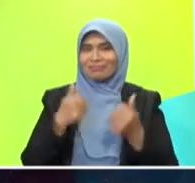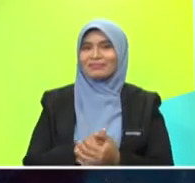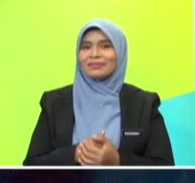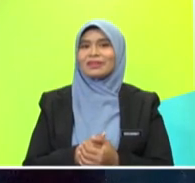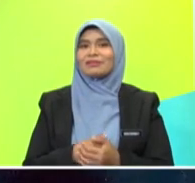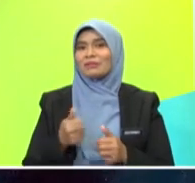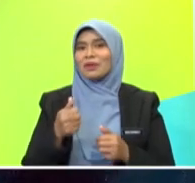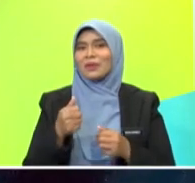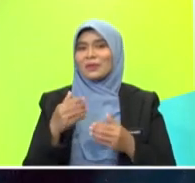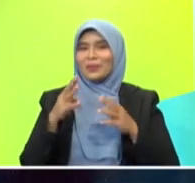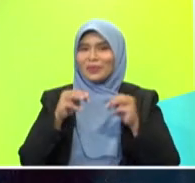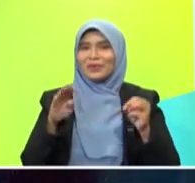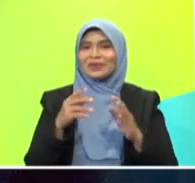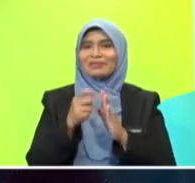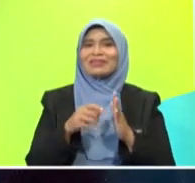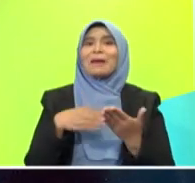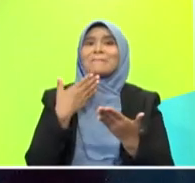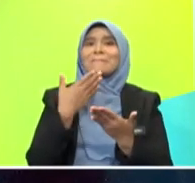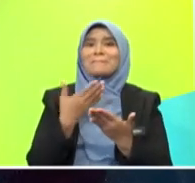yang terbaik